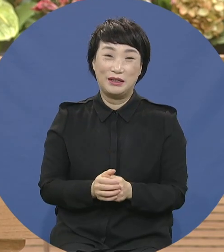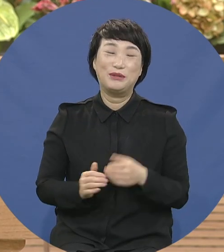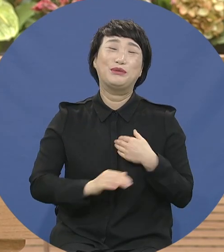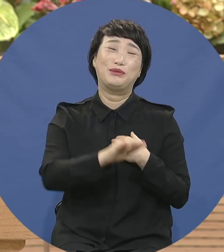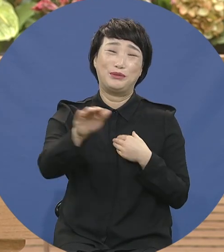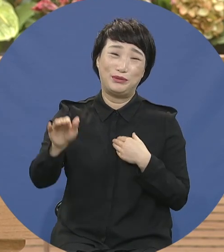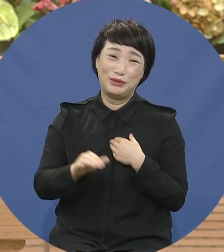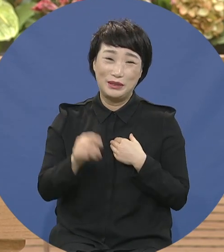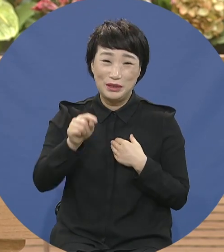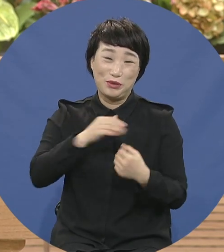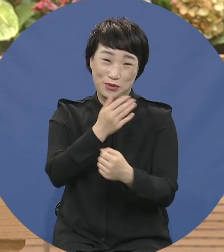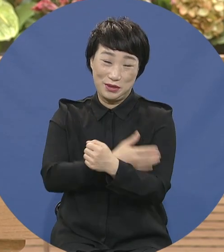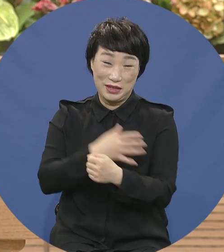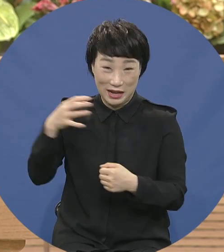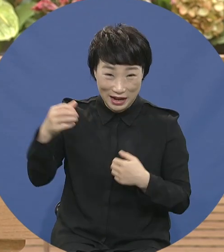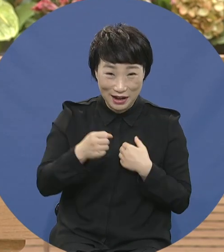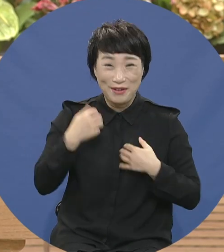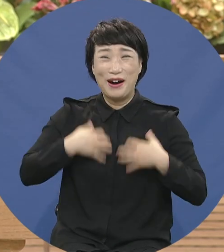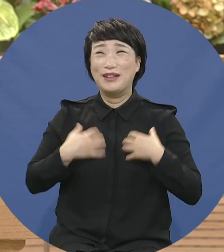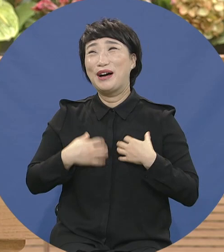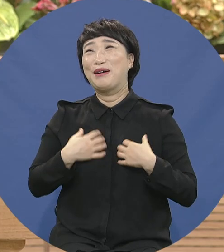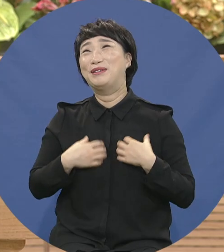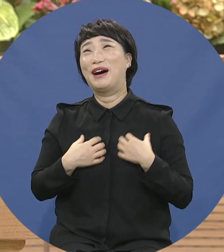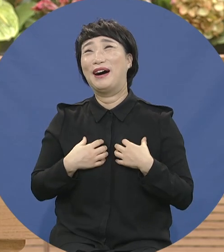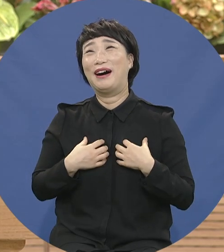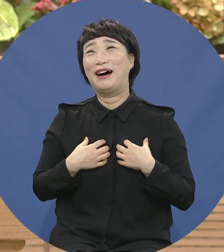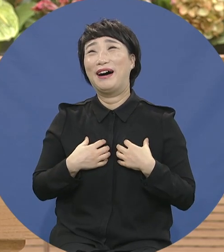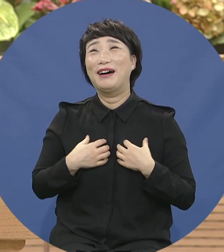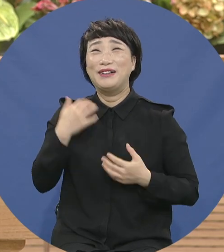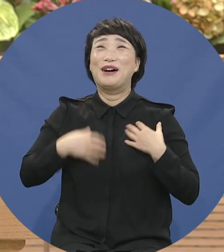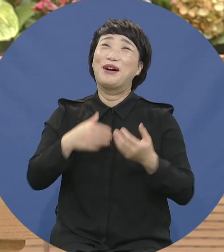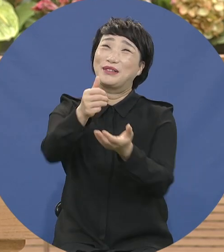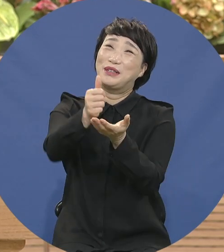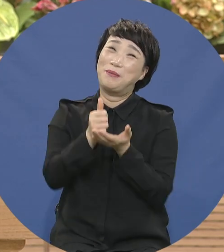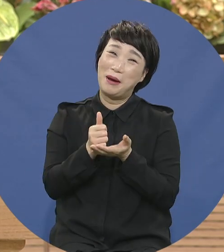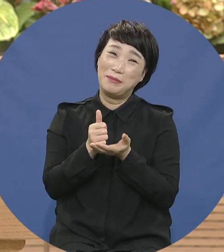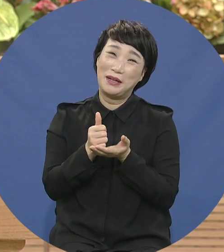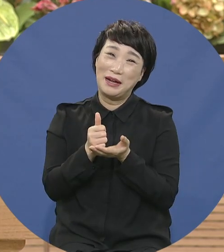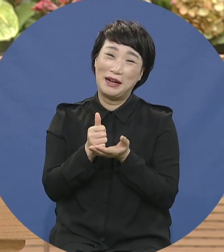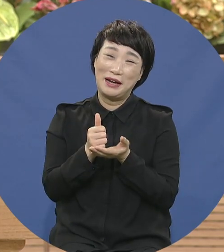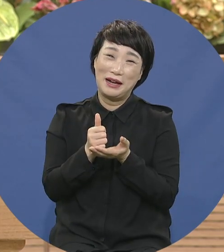우리는 이 권세를 환영합니다. 영접합니다.